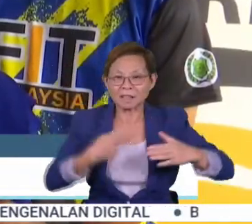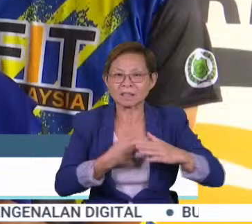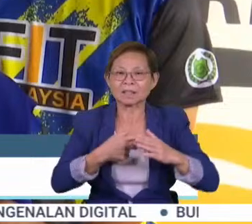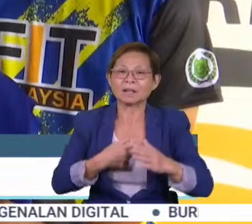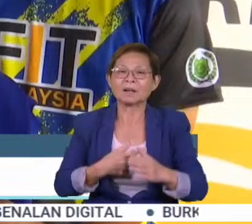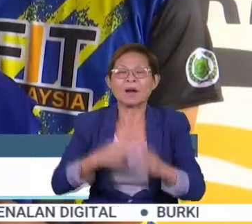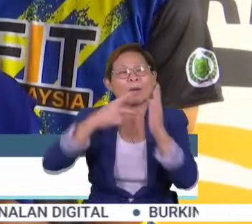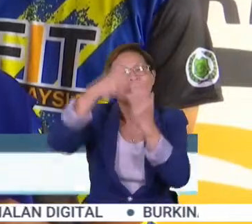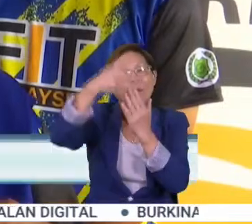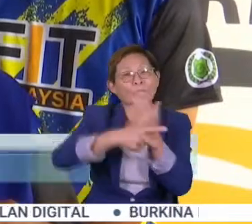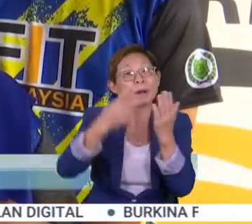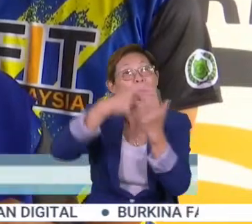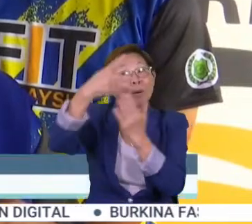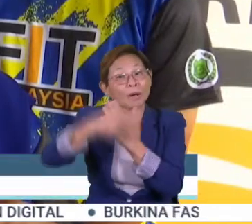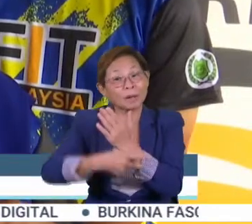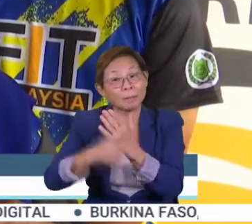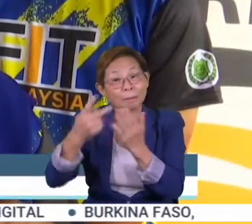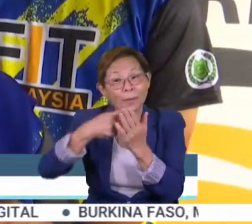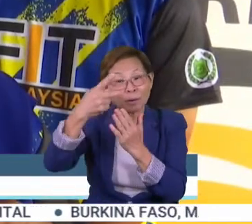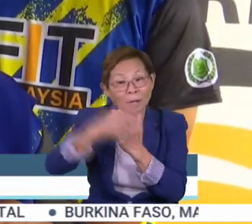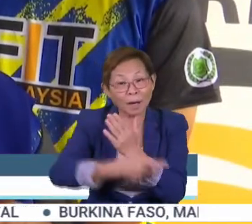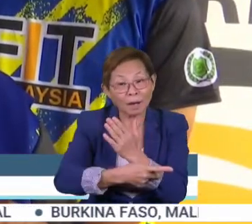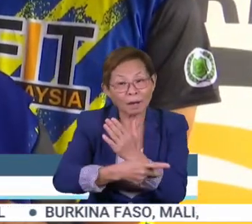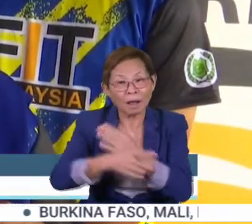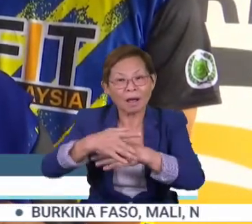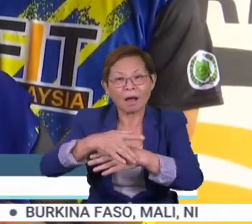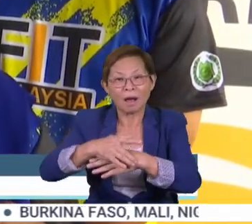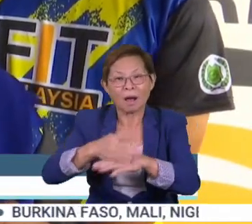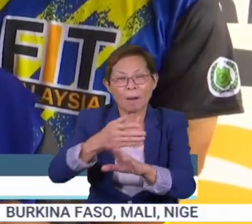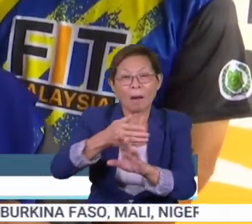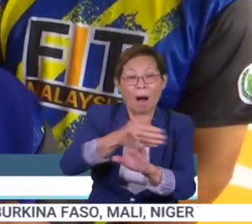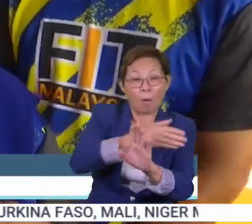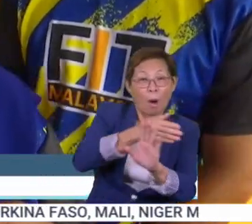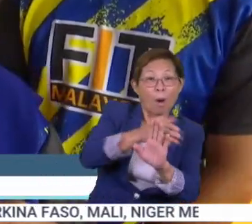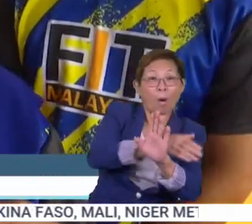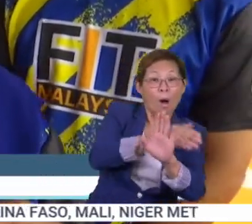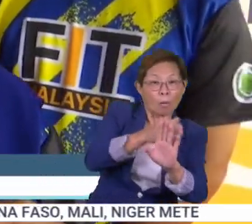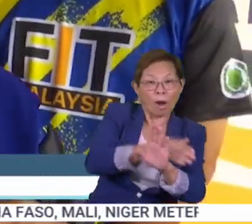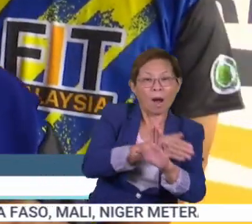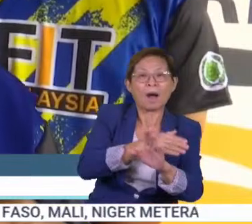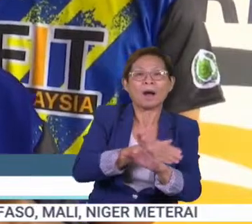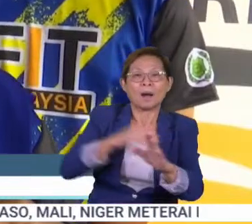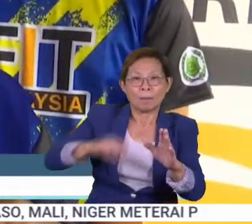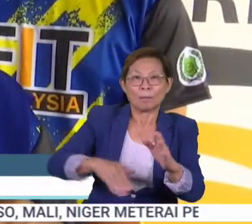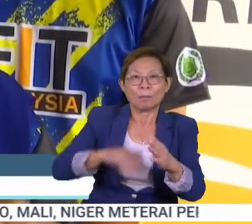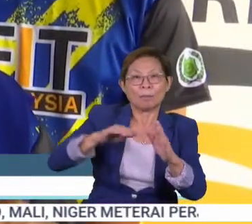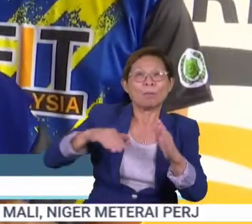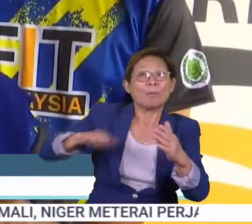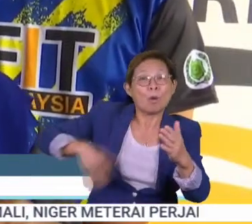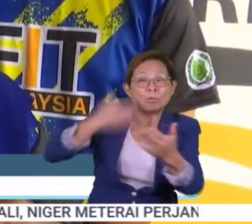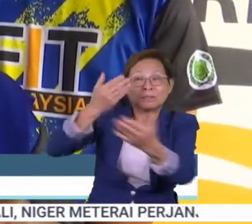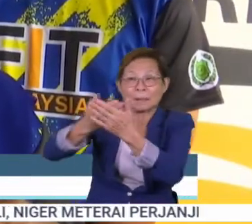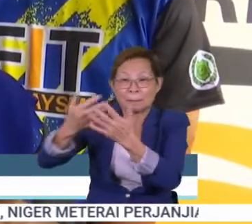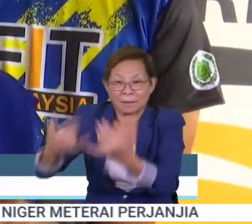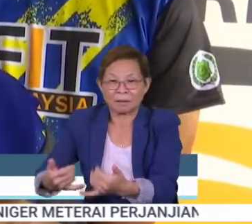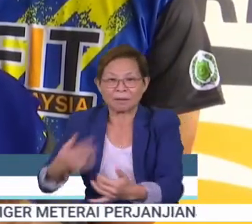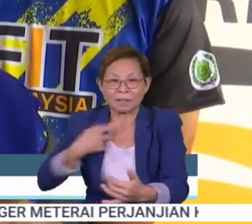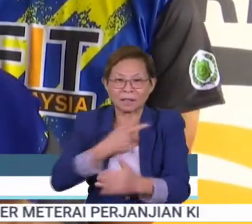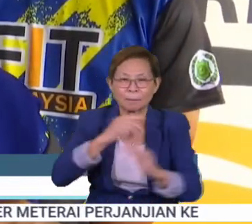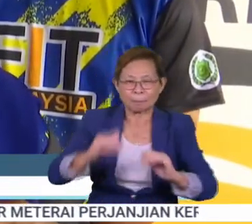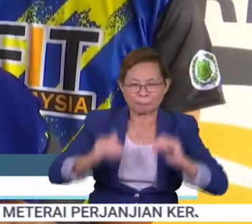laksanakan program-program program-program di awal, pra-pra tu, sebelum kita sampai kepada hari ini. Mungkin kita boleh di